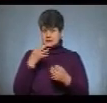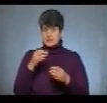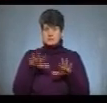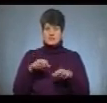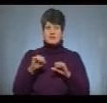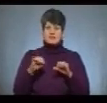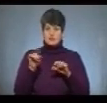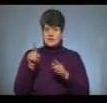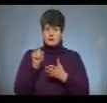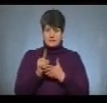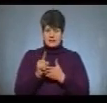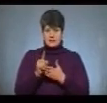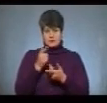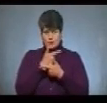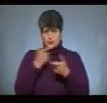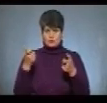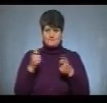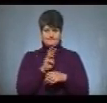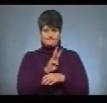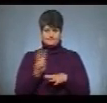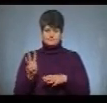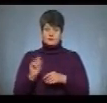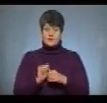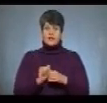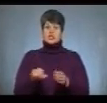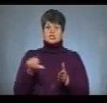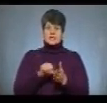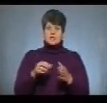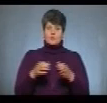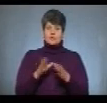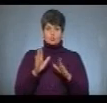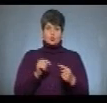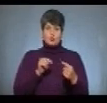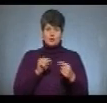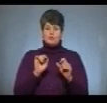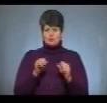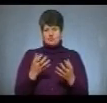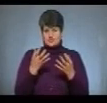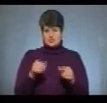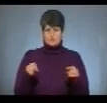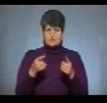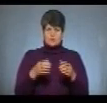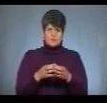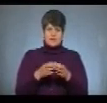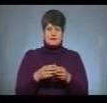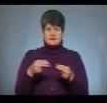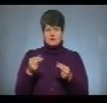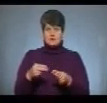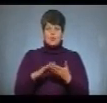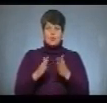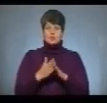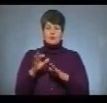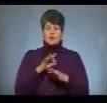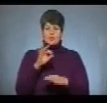мусить оприлюднити його на офіційному сайті. Члени громади, які будуть проти, можуть утворити ще одну громаду і укласти угоду про користування храмом